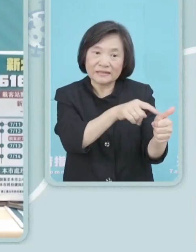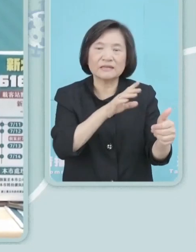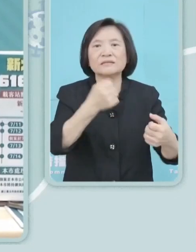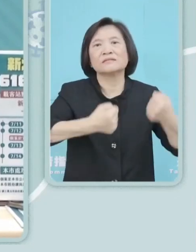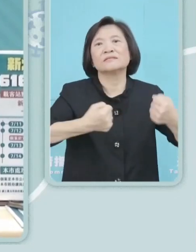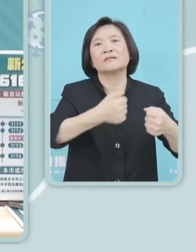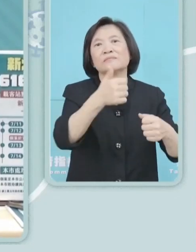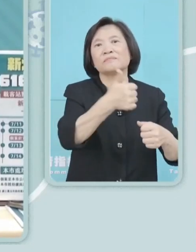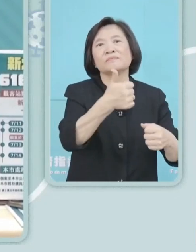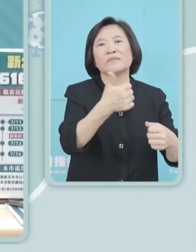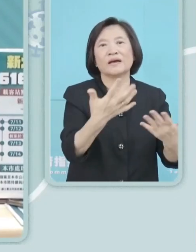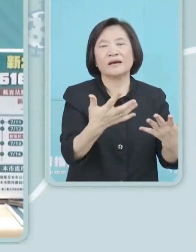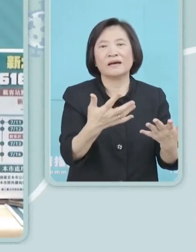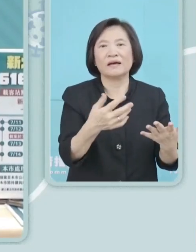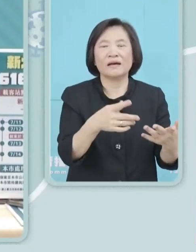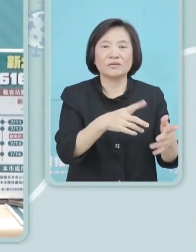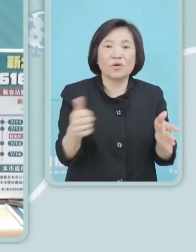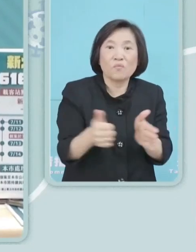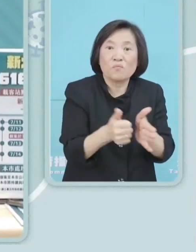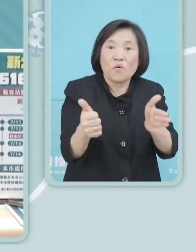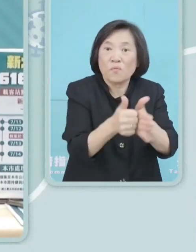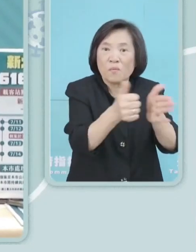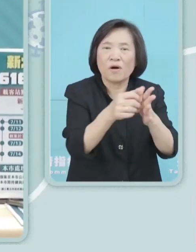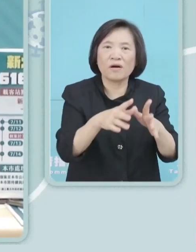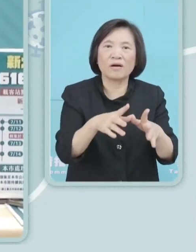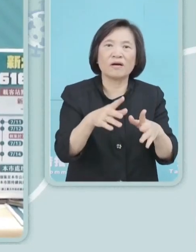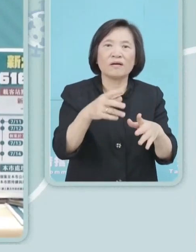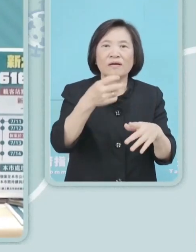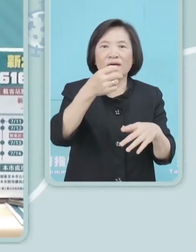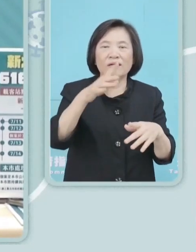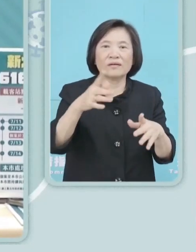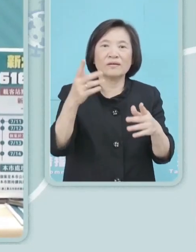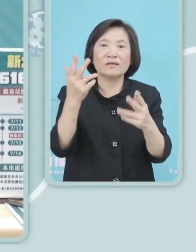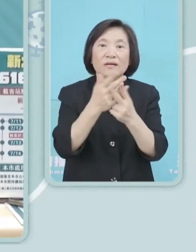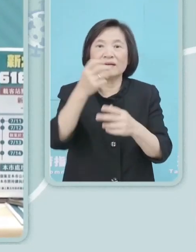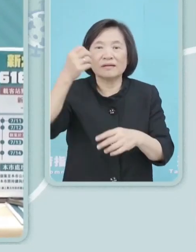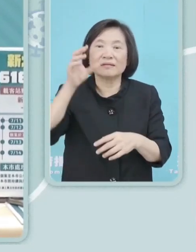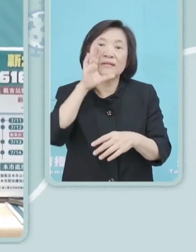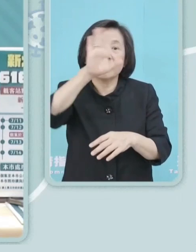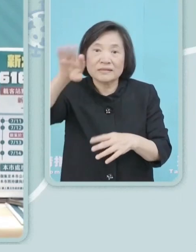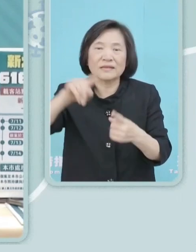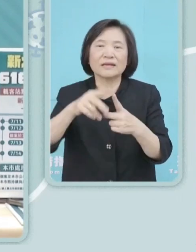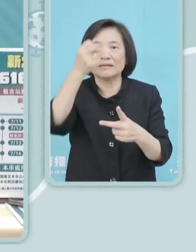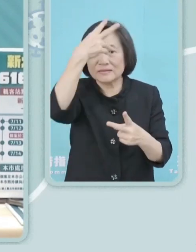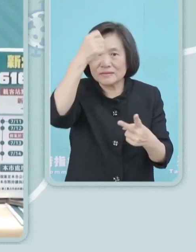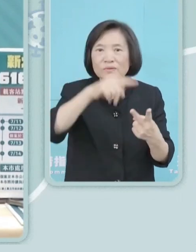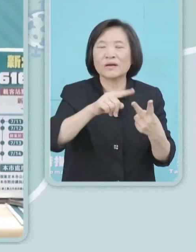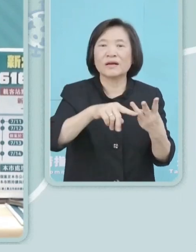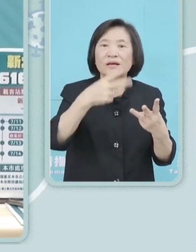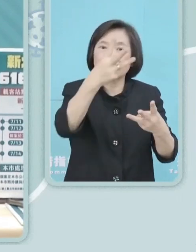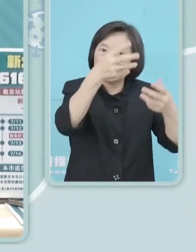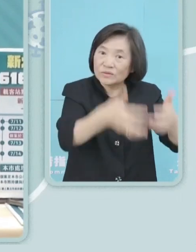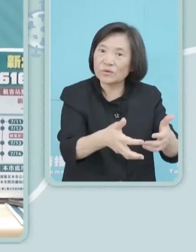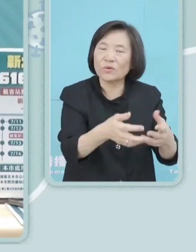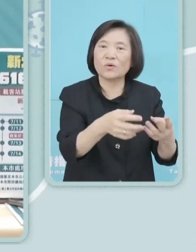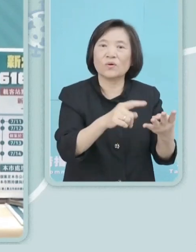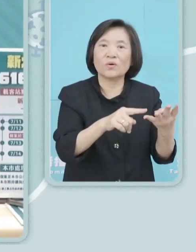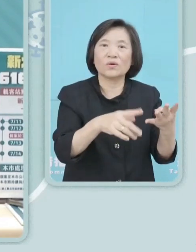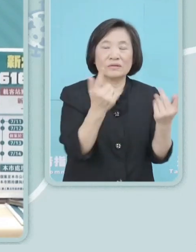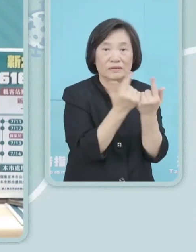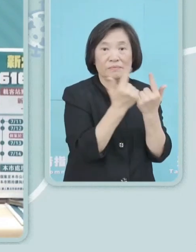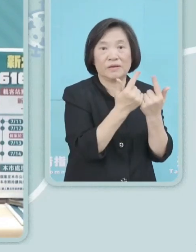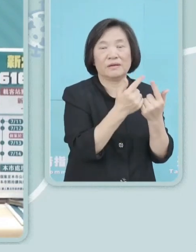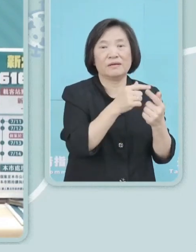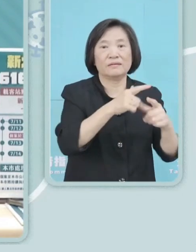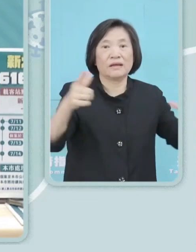司机。那这个载客的站点包括新北市的泰山区、新庄区、三重区，然后到